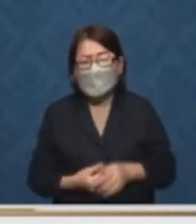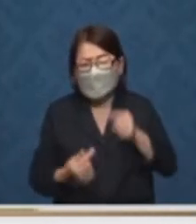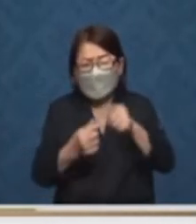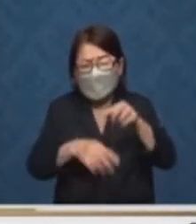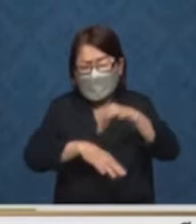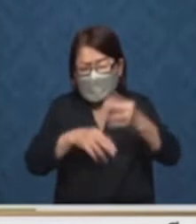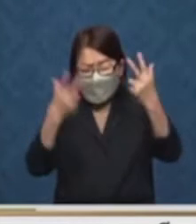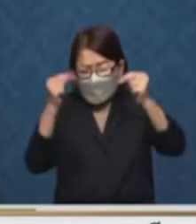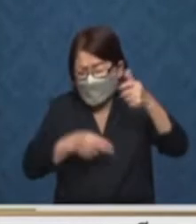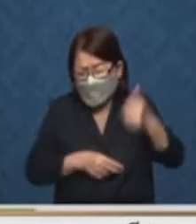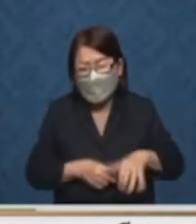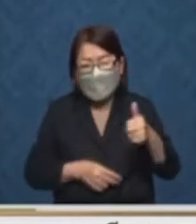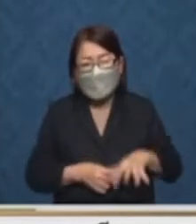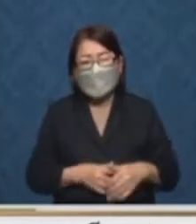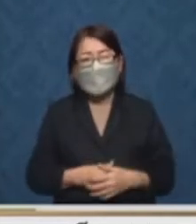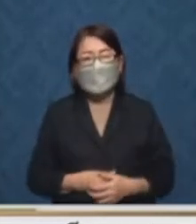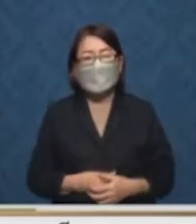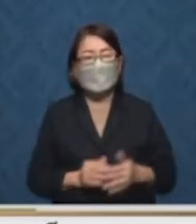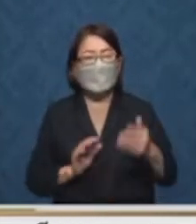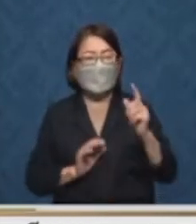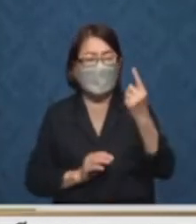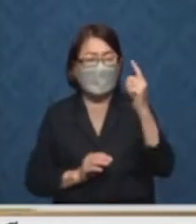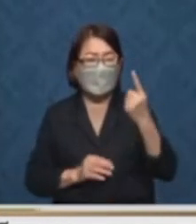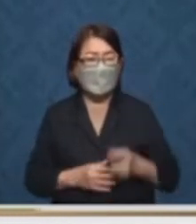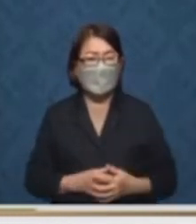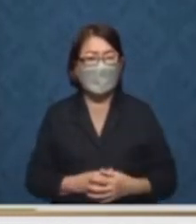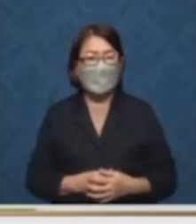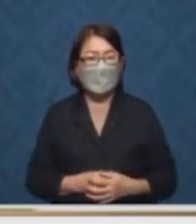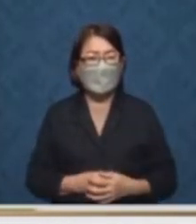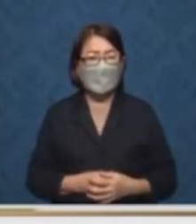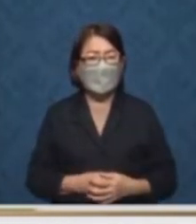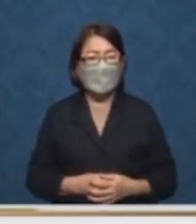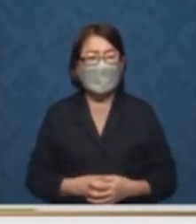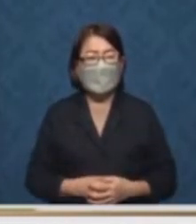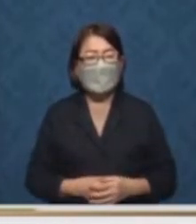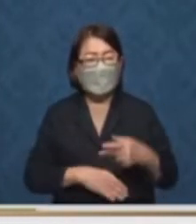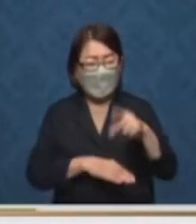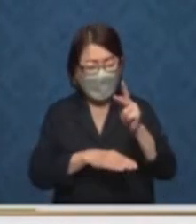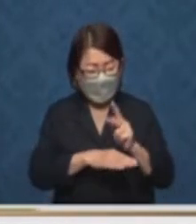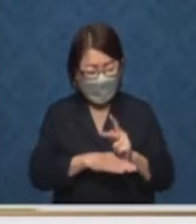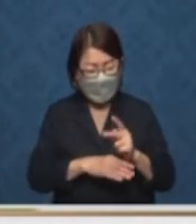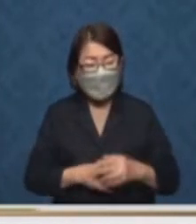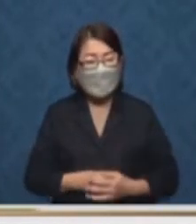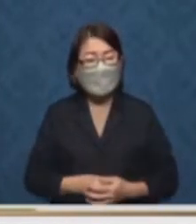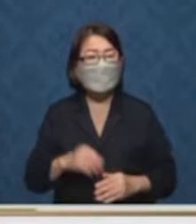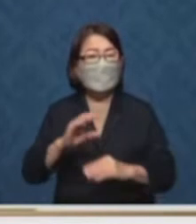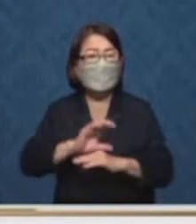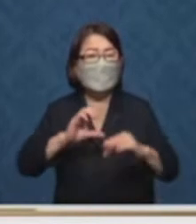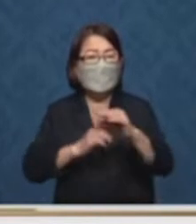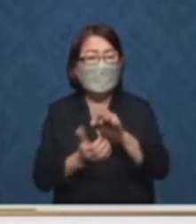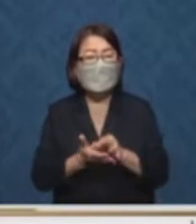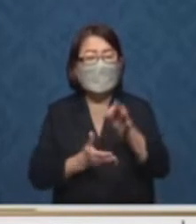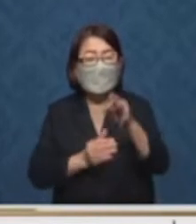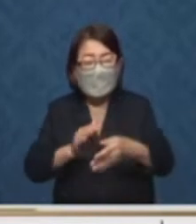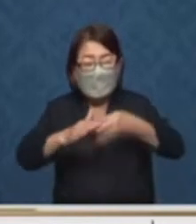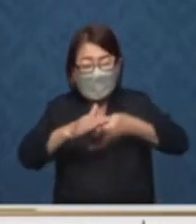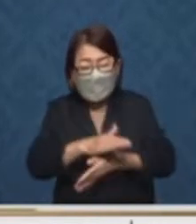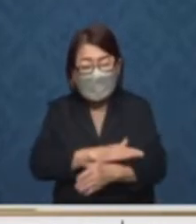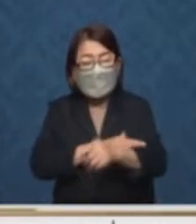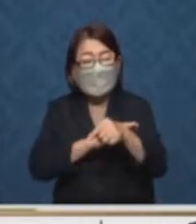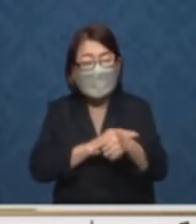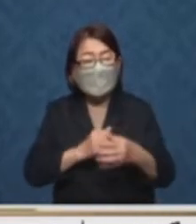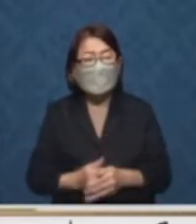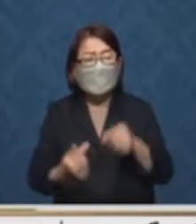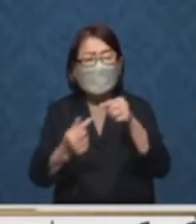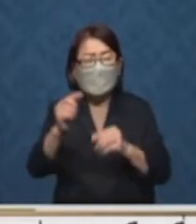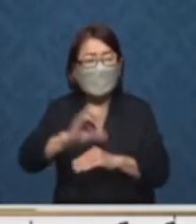กอีกต่อไปสไลด์ถัดไปครับท่านประธานครับโครงการจัดซื้อเรือดำน้ำเนี่ยมันเป็นโ